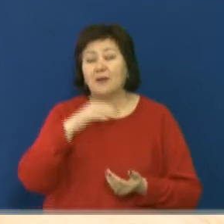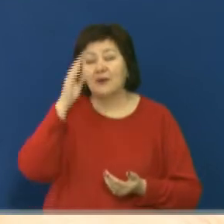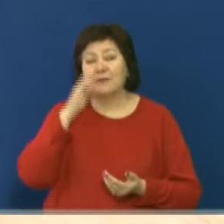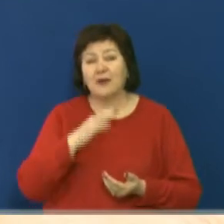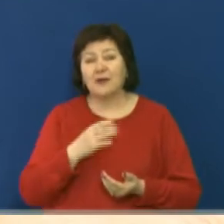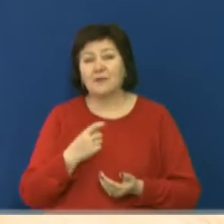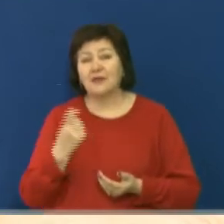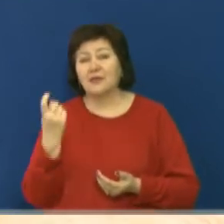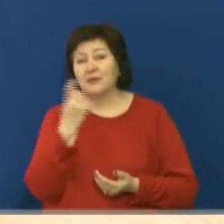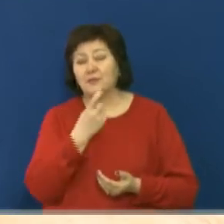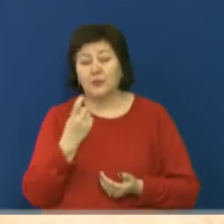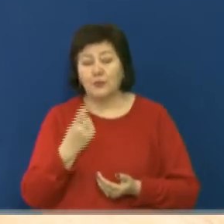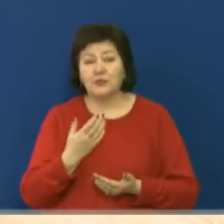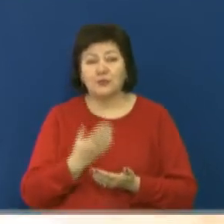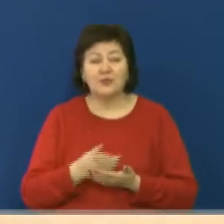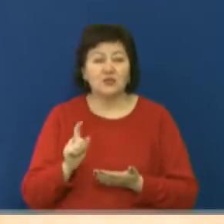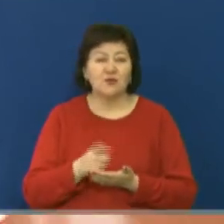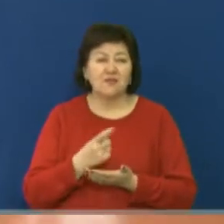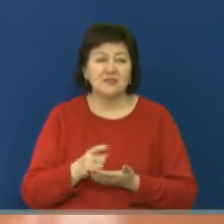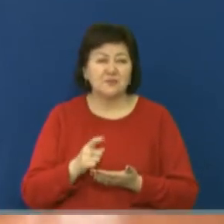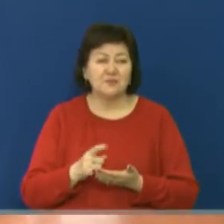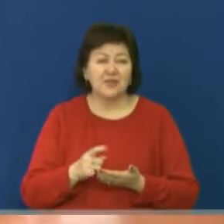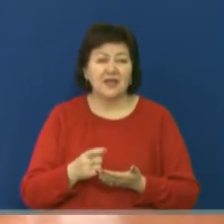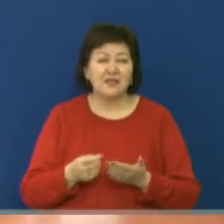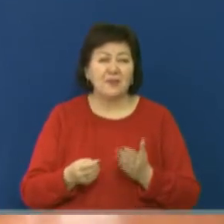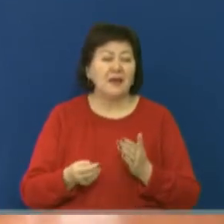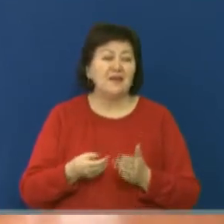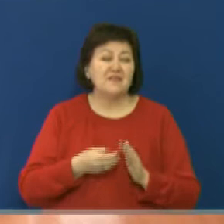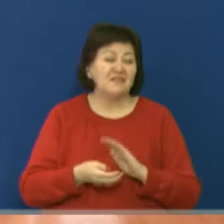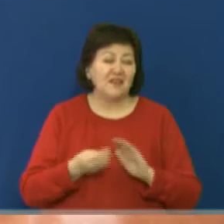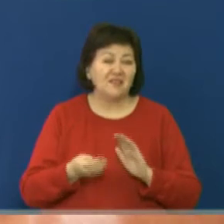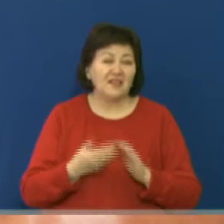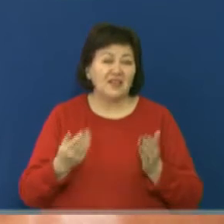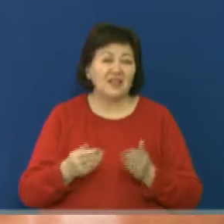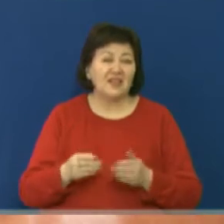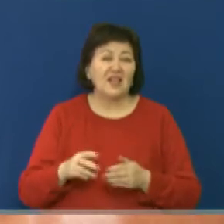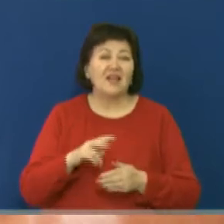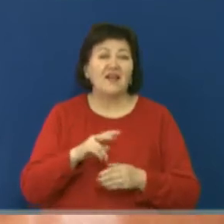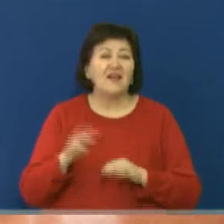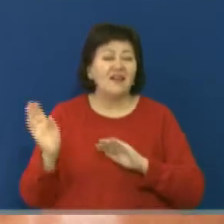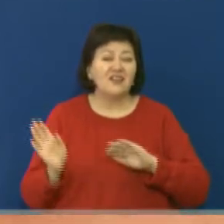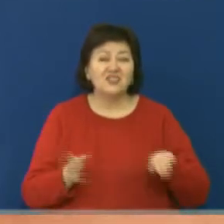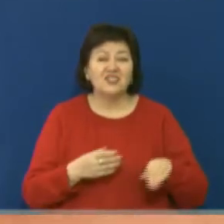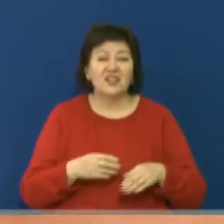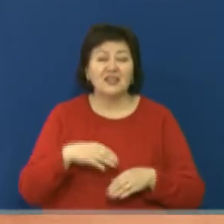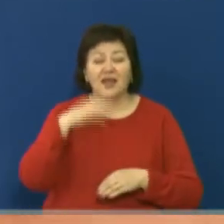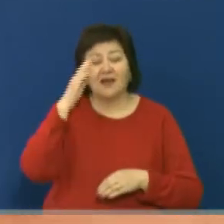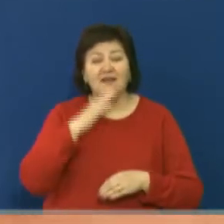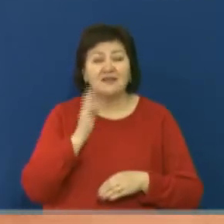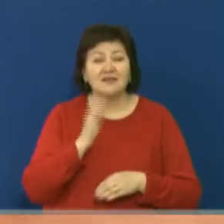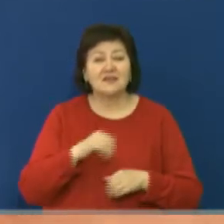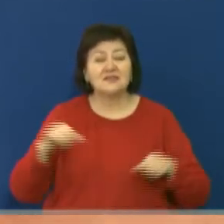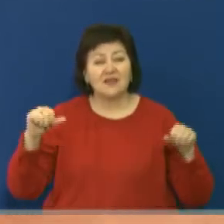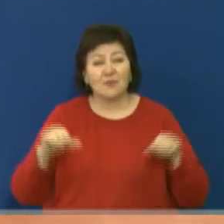5 баласын лайықты тәрбиелемегені үшін ерлі зайыптыларды ата-ана құқығынан айыру мәселесі қаралды. Барлық тараптардың пікірін тыңдай